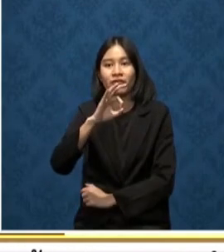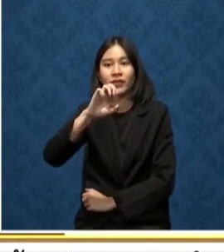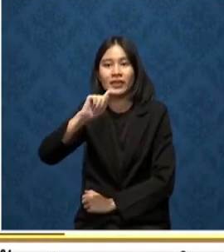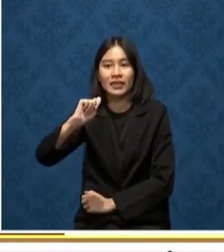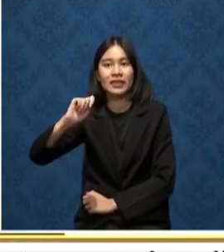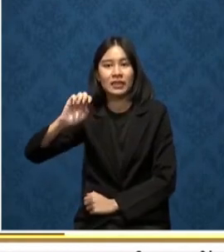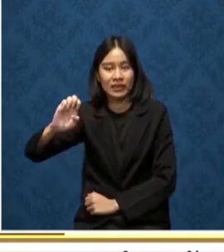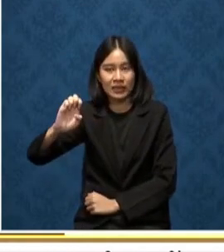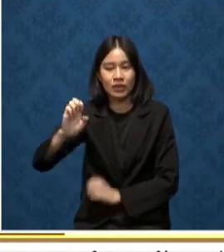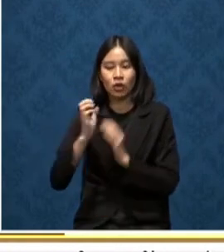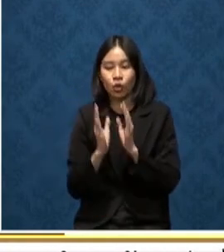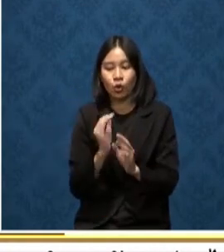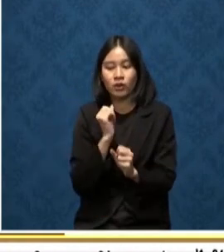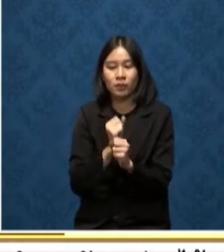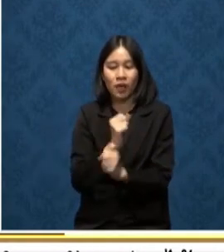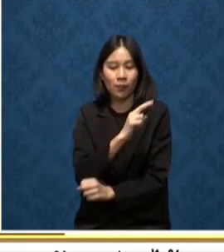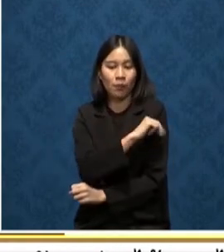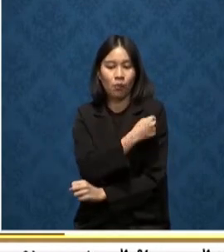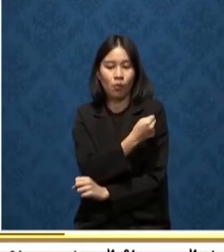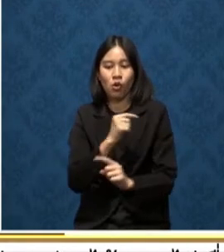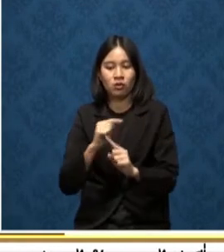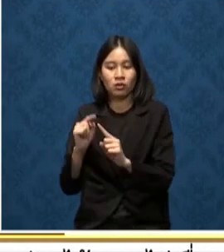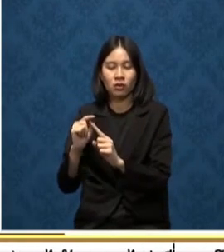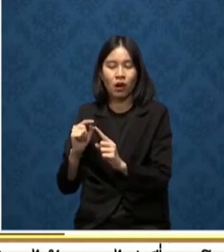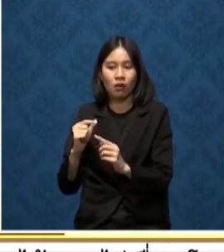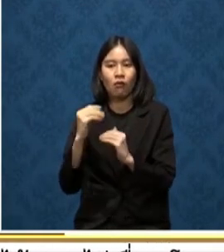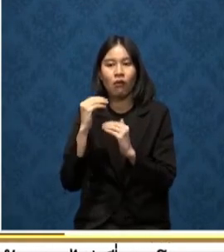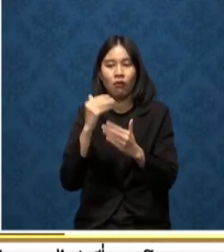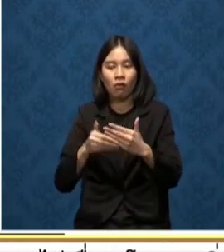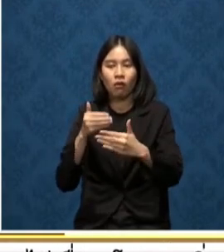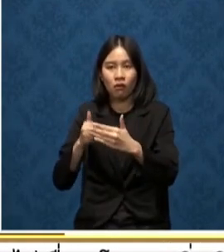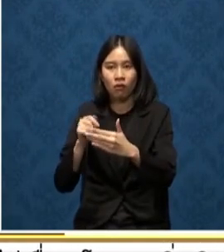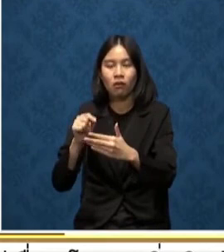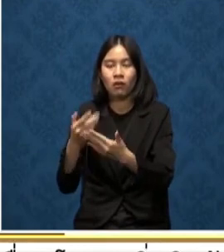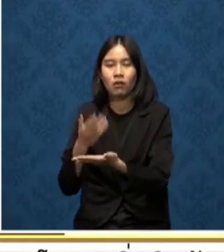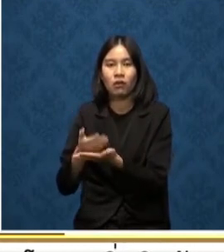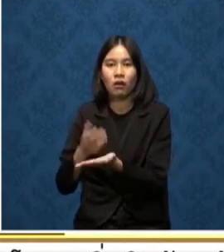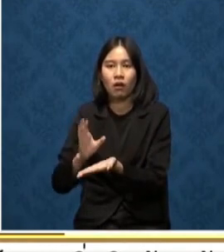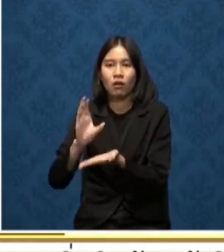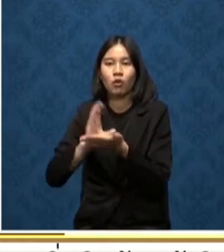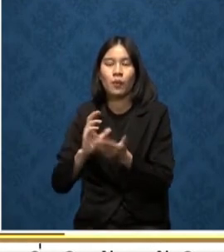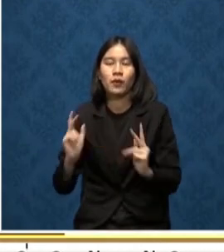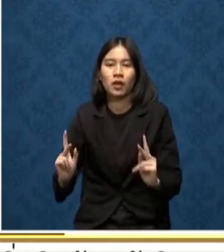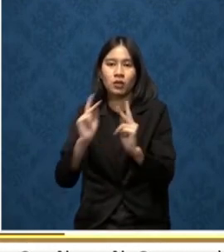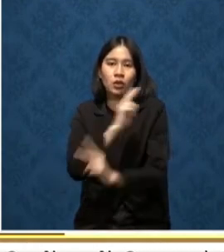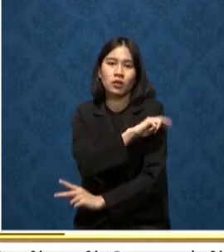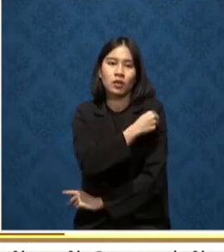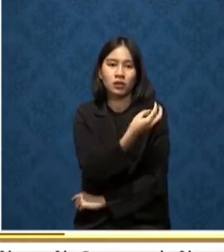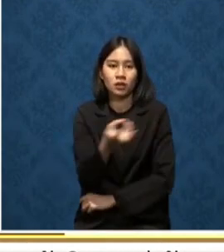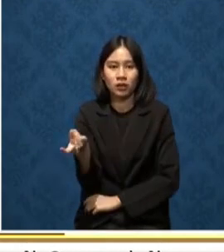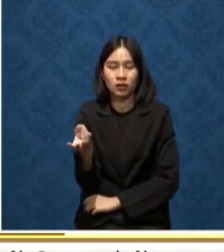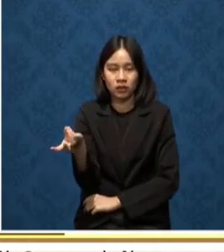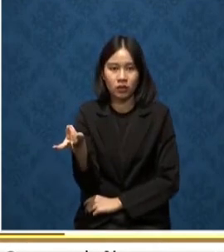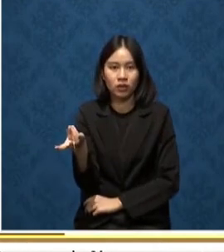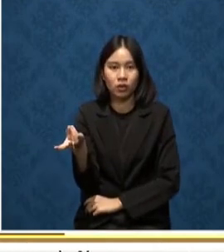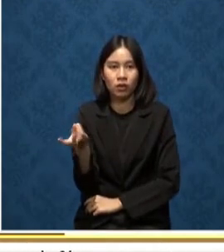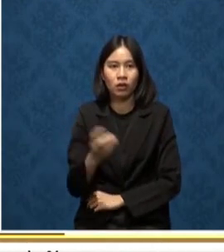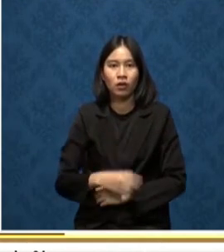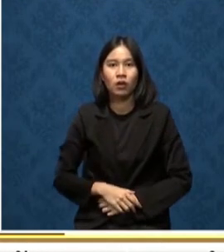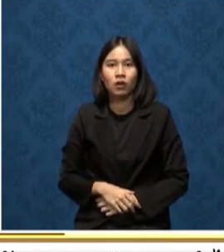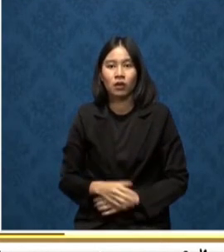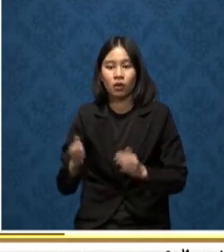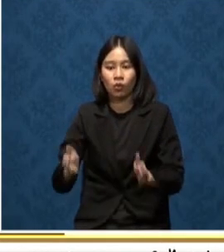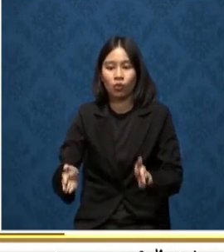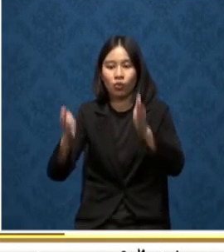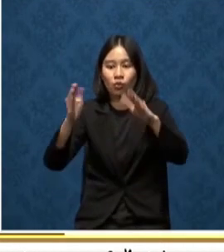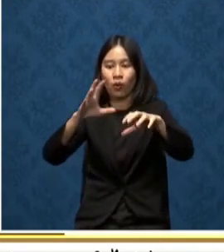รมันก็จะติดกรอบแบบนี้ละครับและกกประมาณที่กสษาสุขมีน้อยมากที่จะในลกสาของอ